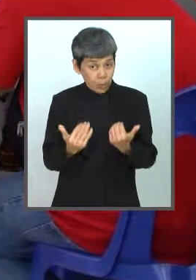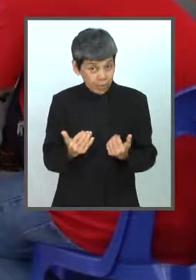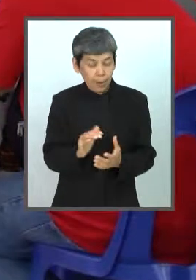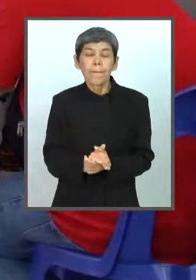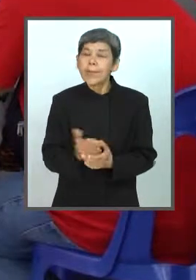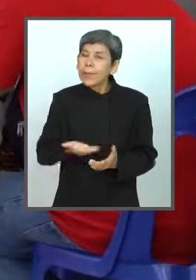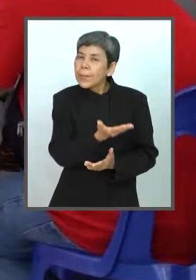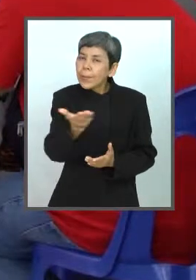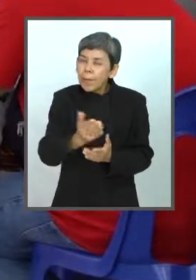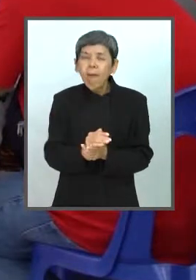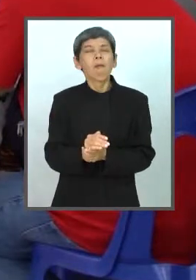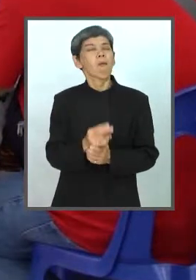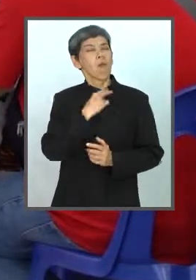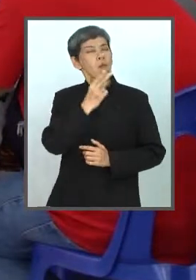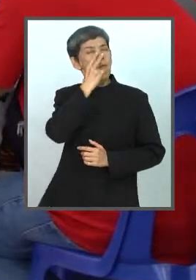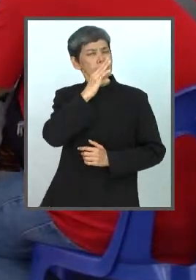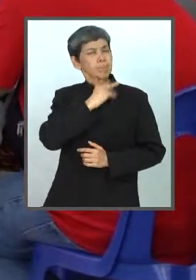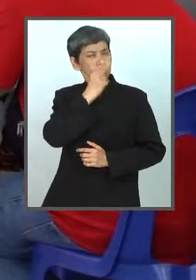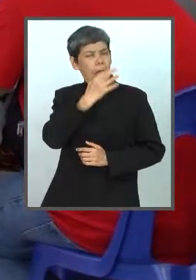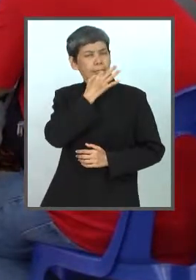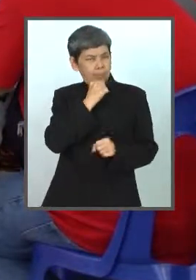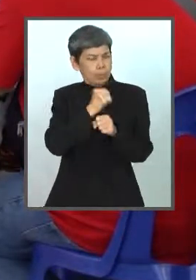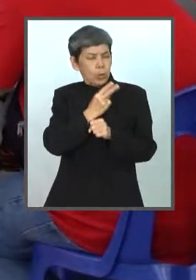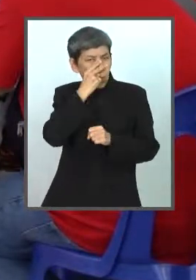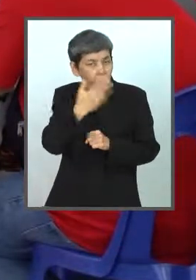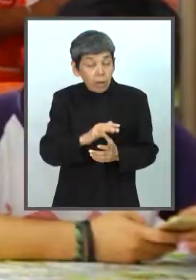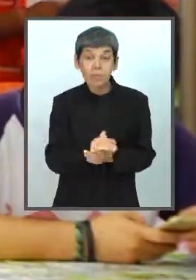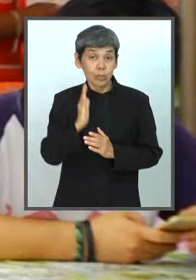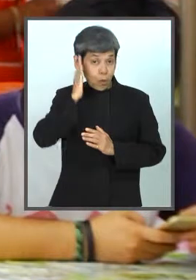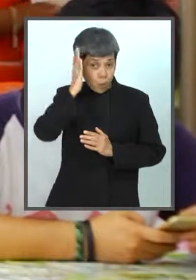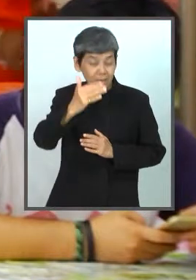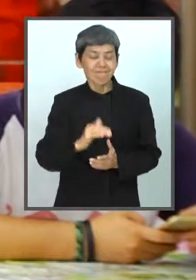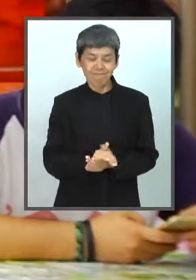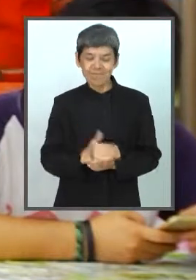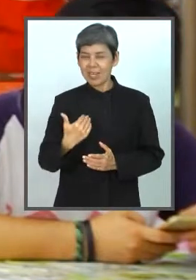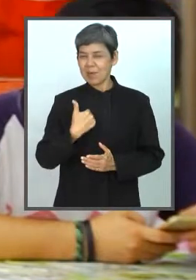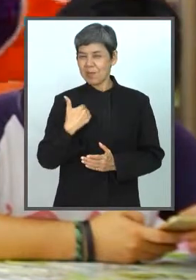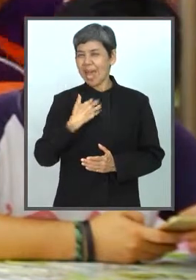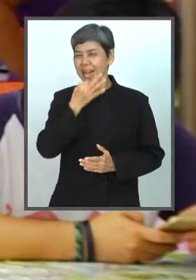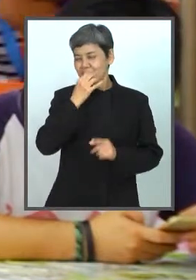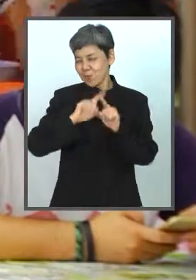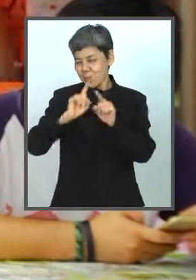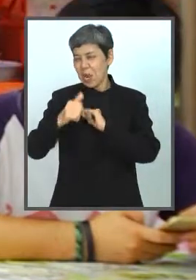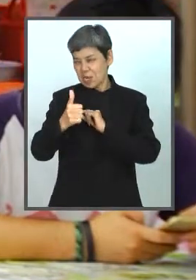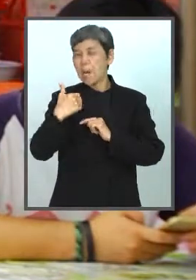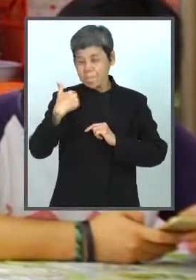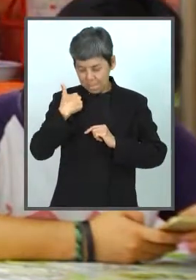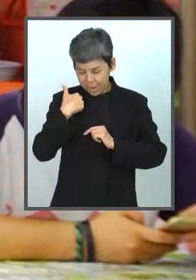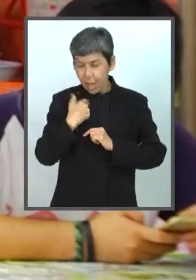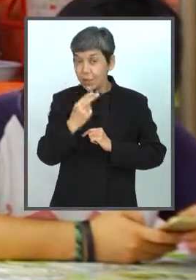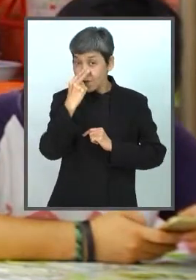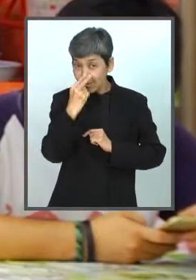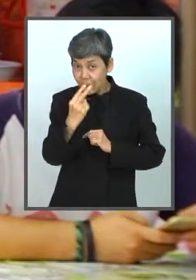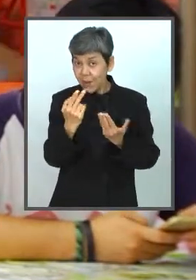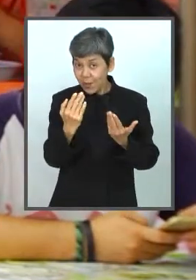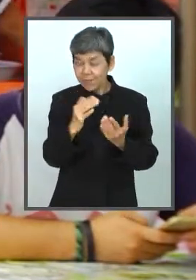ในวันนี้นะคะคาดว่าคุณผู้ชมคงได้รับแรงบันดาลใจดีๆในการประกอบอาชีพกันไปแล้วครั้งหน้าค่ะผมจะกลับมาพร้อมกับอาชีพเด็ดๆอีกแน่นอน